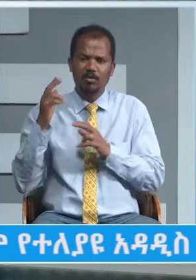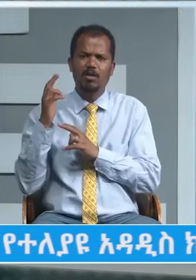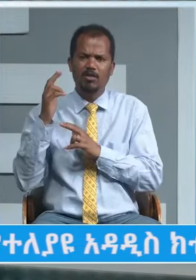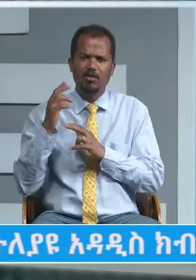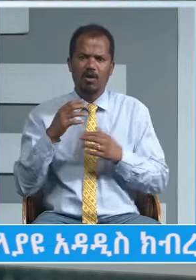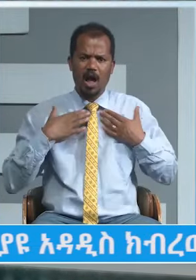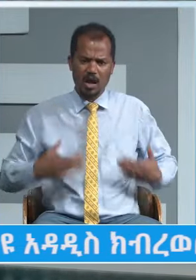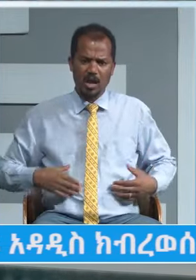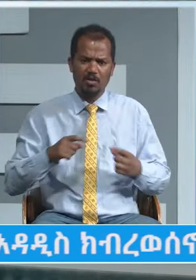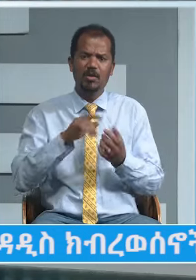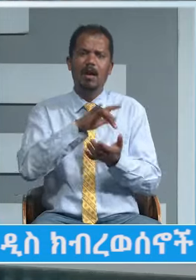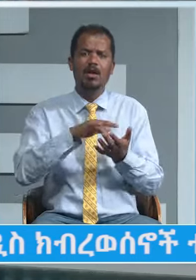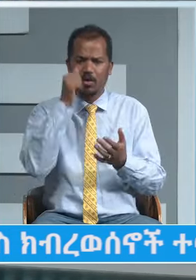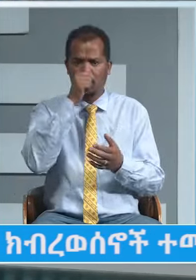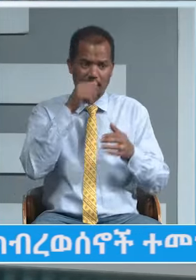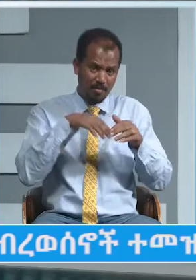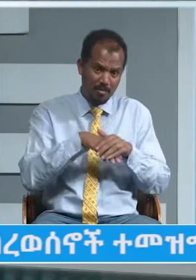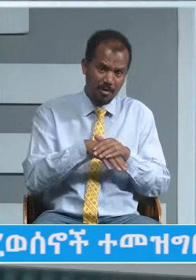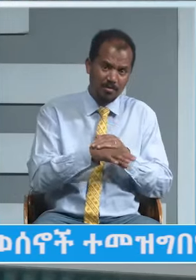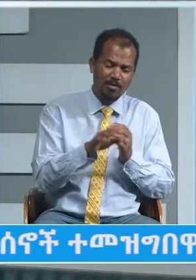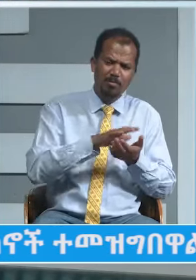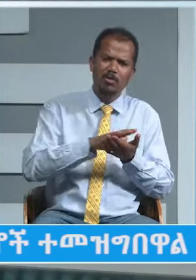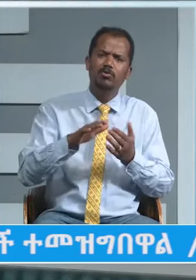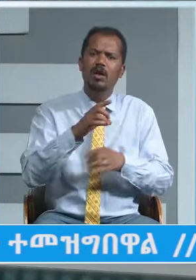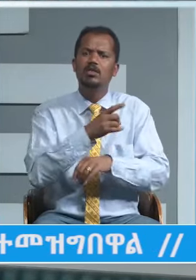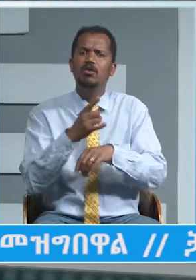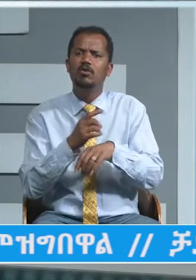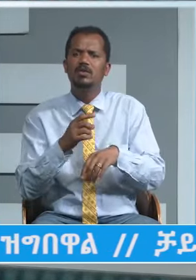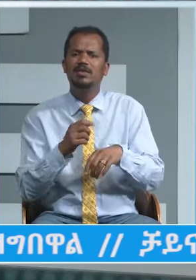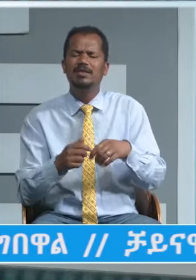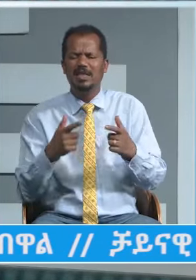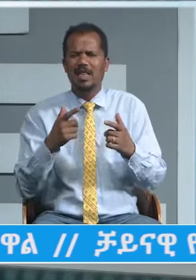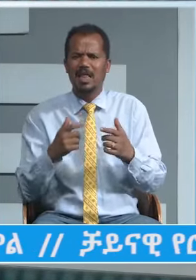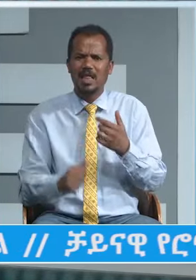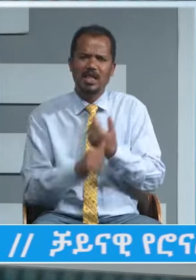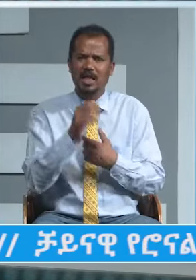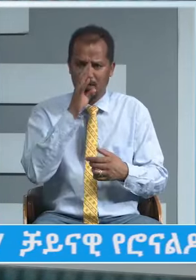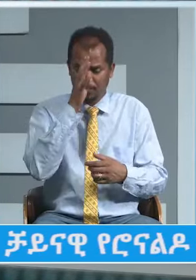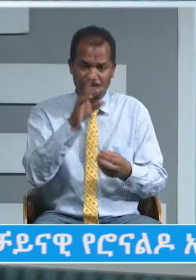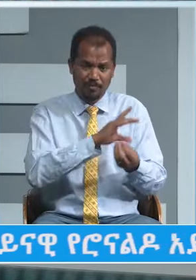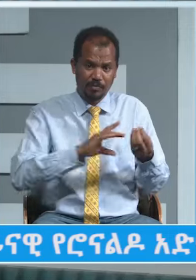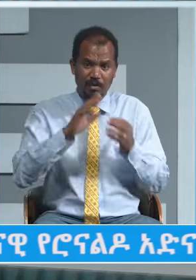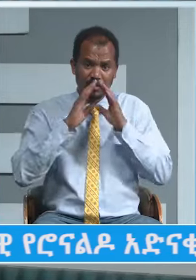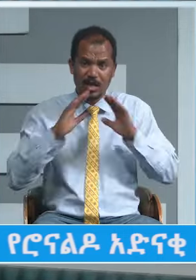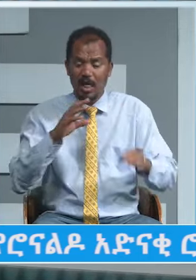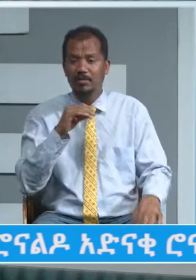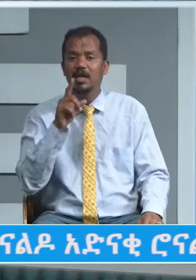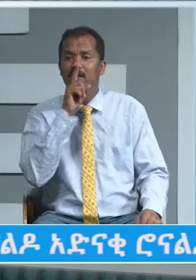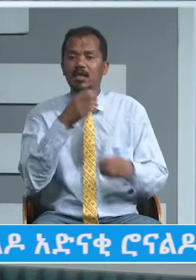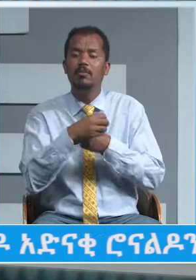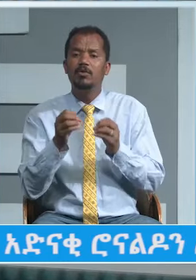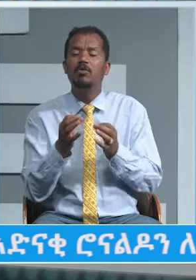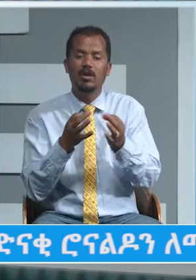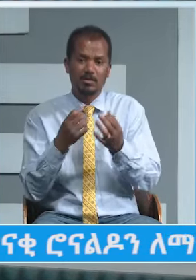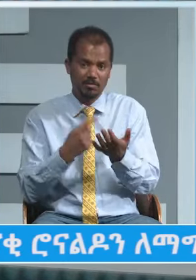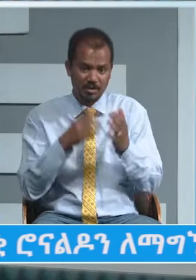یه تاتکو اکلات ود ماکلاوی تو پی اکلل به مقبات به نتوان زیگوش لایدنگ تنگات کاتن دمی فتصمو یا کللو سلام نتات